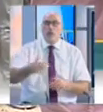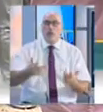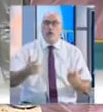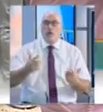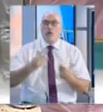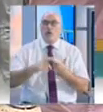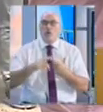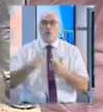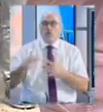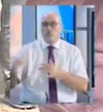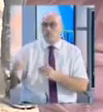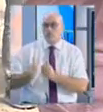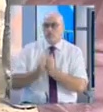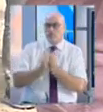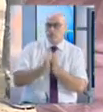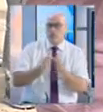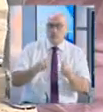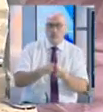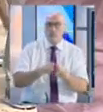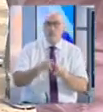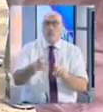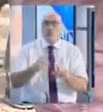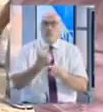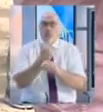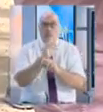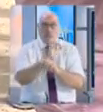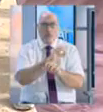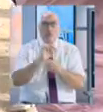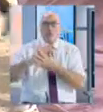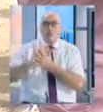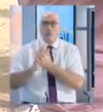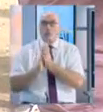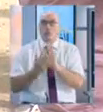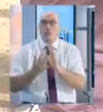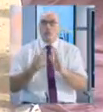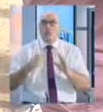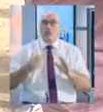جنب إلى جنب، قدرنا ننقذ كما نقولوا ألاف ولمئات العائلات اللي كانت موجودة محاطة